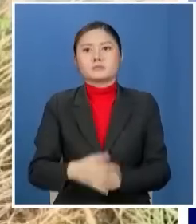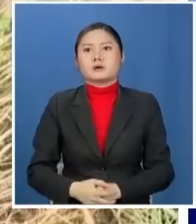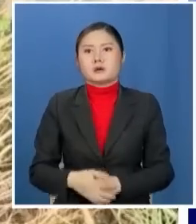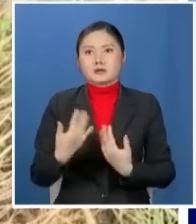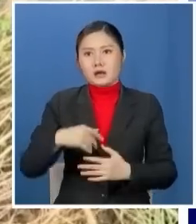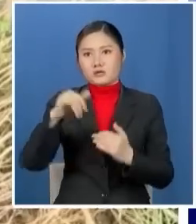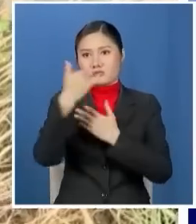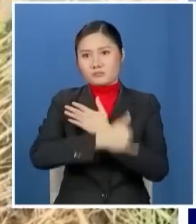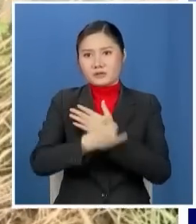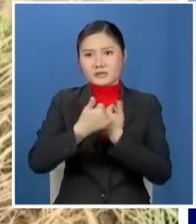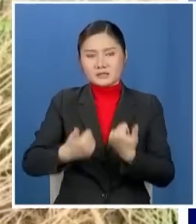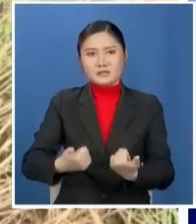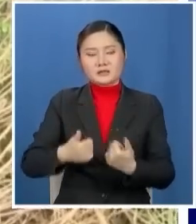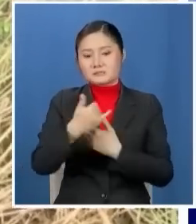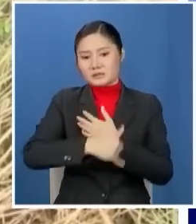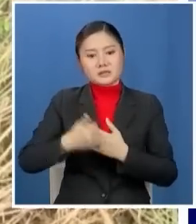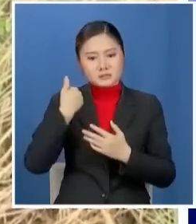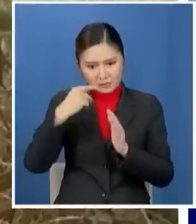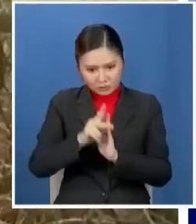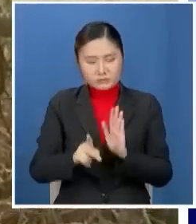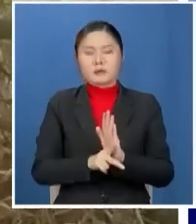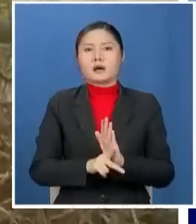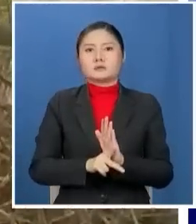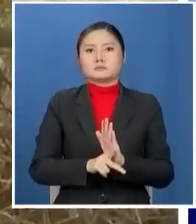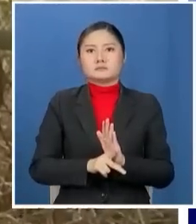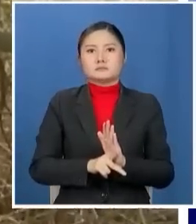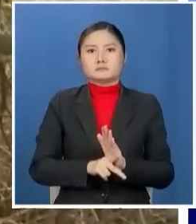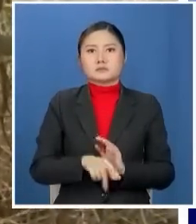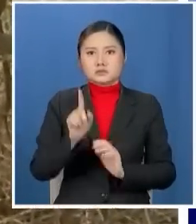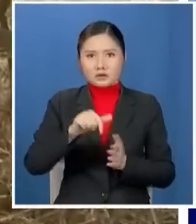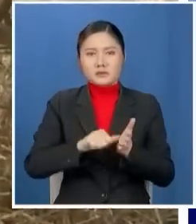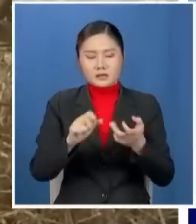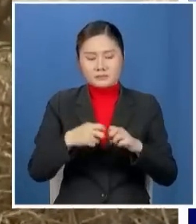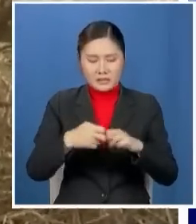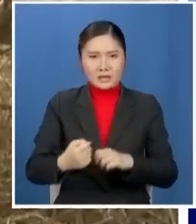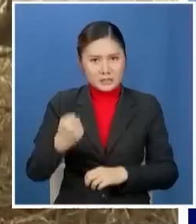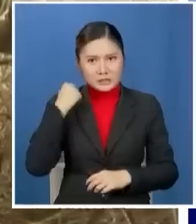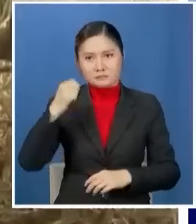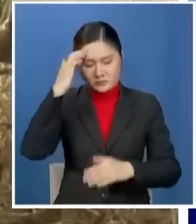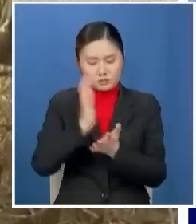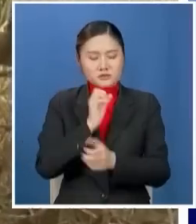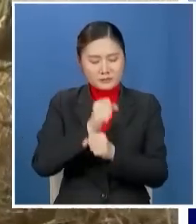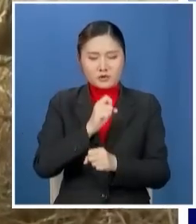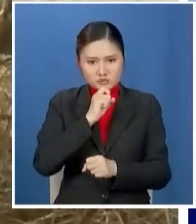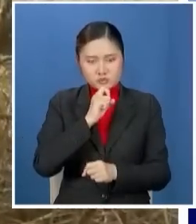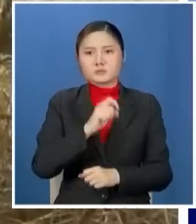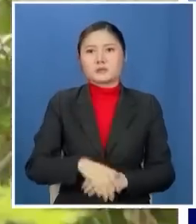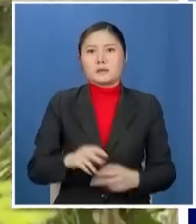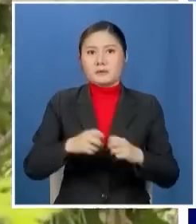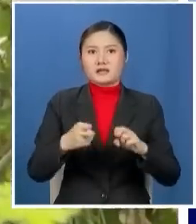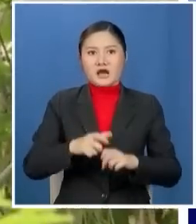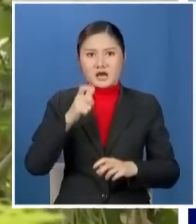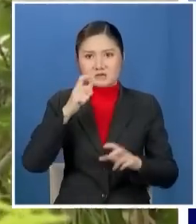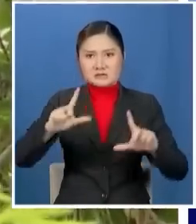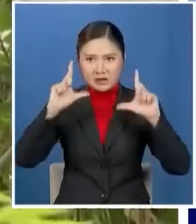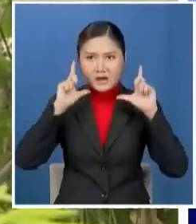และประเทศนี้ไม่ใช่ประเทศบ้านป่าเมืองเถื่อนมีกฎหมายก็จัดการให้เด็ดขาดเชื่อว่าตำรวจกำลังทำงานอยู่ ใช่ค่ะเป็นคดีใหญ่เลยนะ